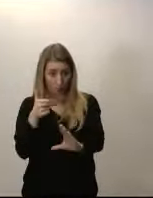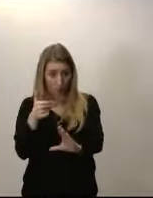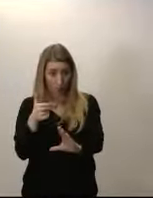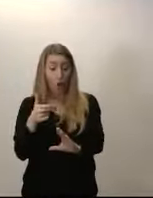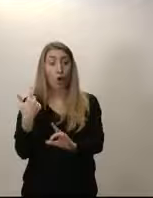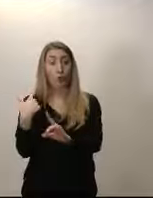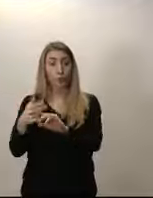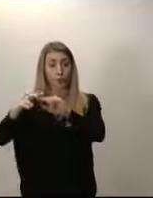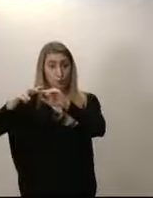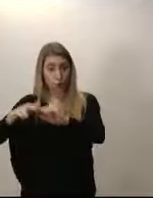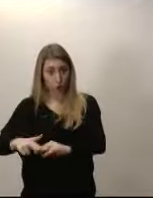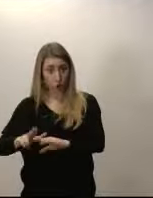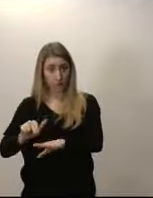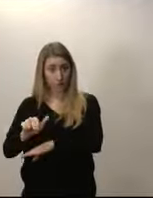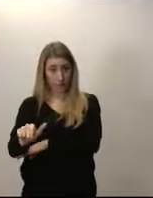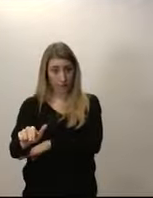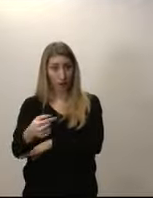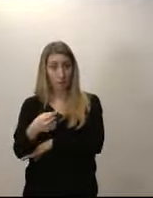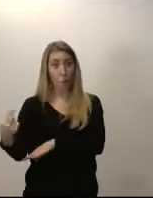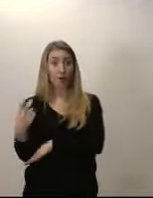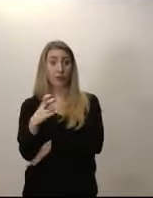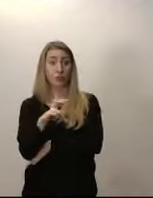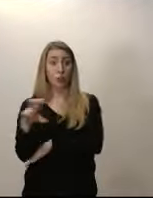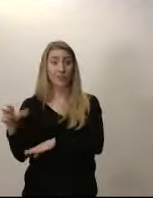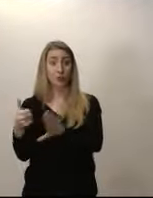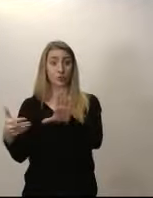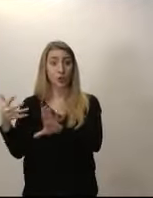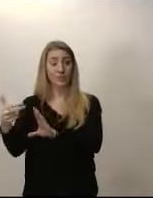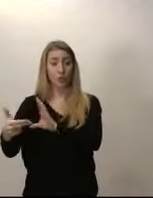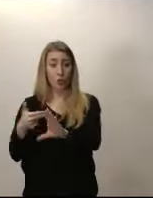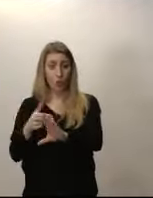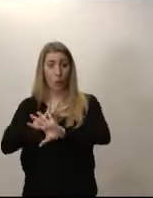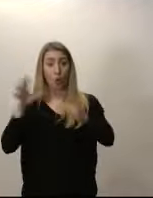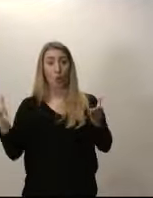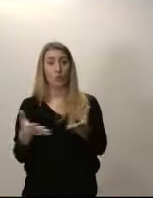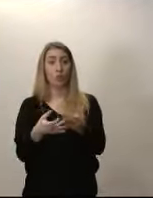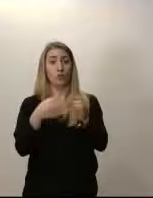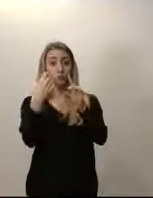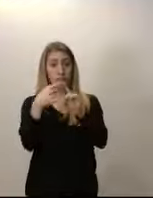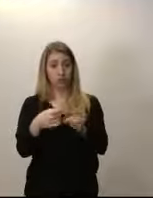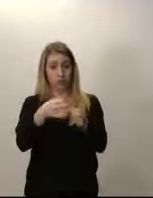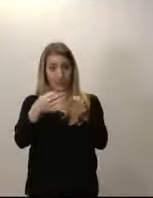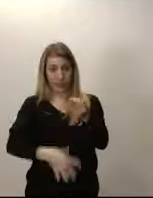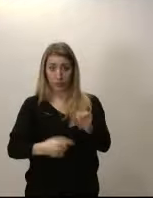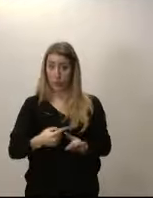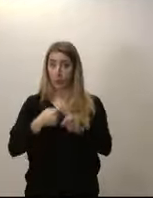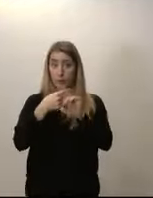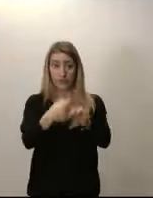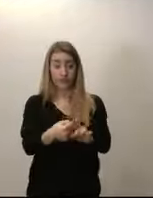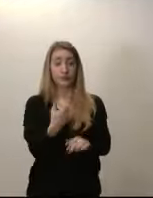solde à réaliser d'Epsilon, moins 365 €, donc un résultat positif, là aussi très bon, de